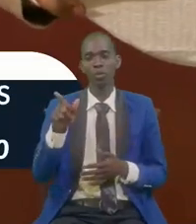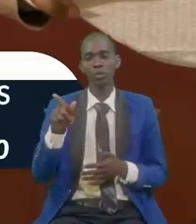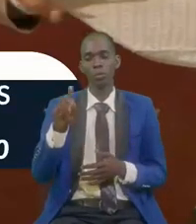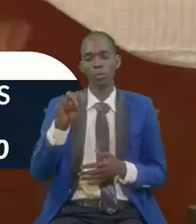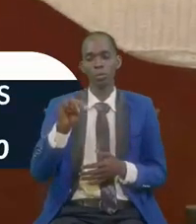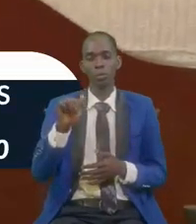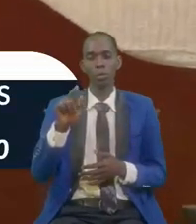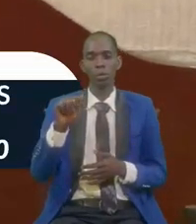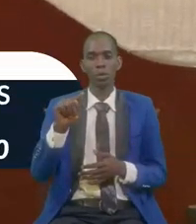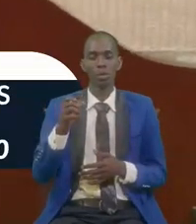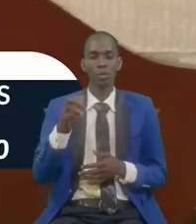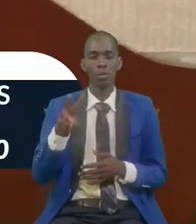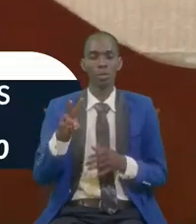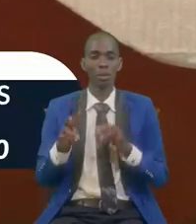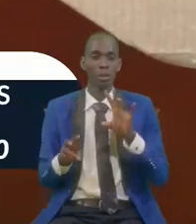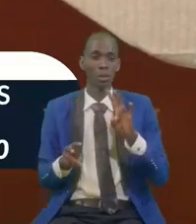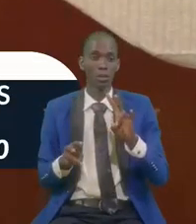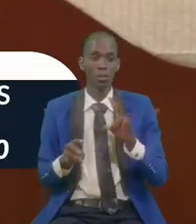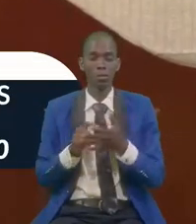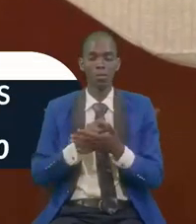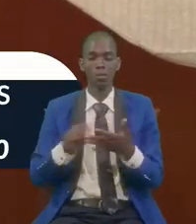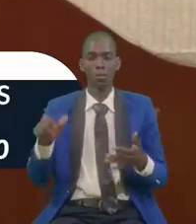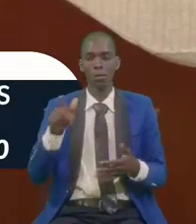Matthieu 7, 21.